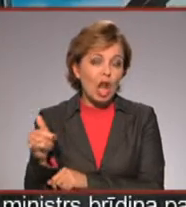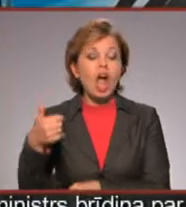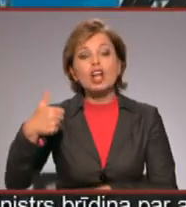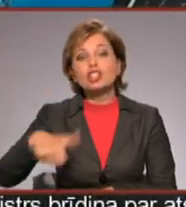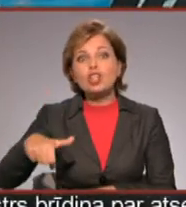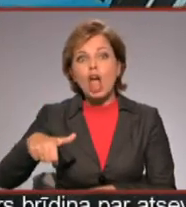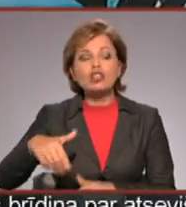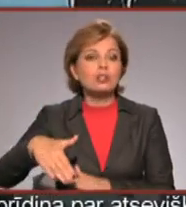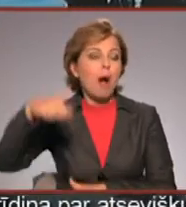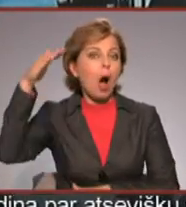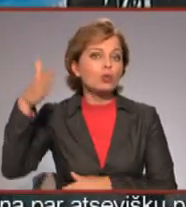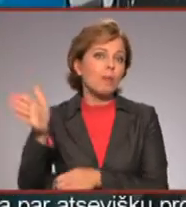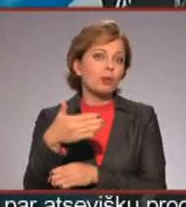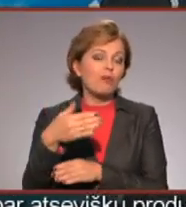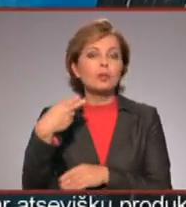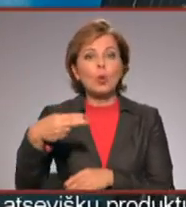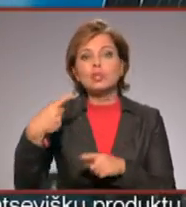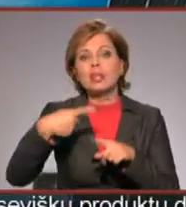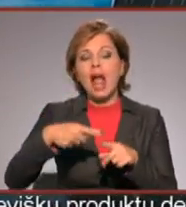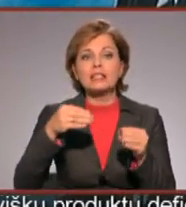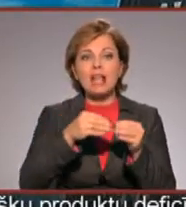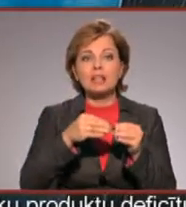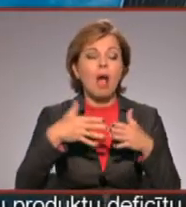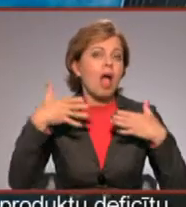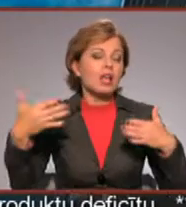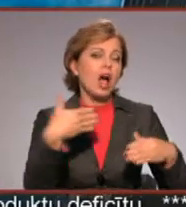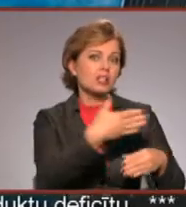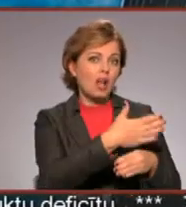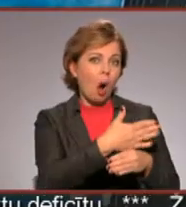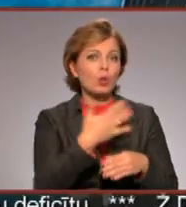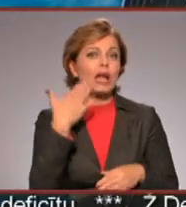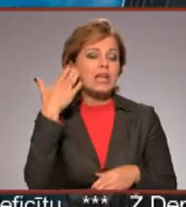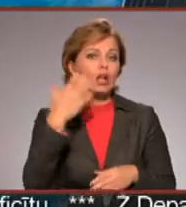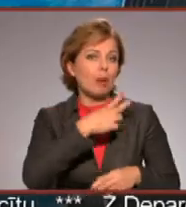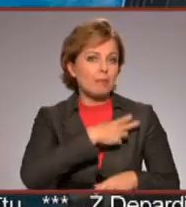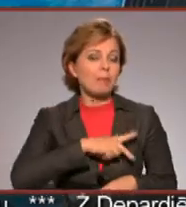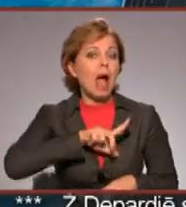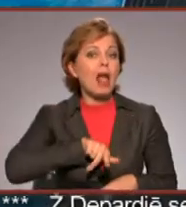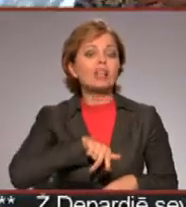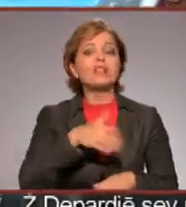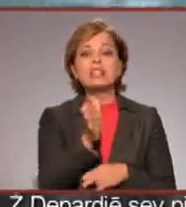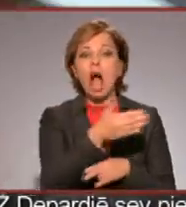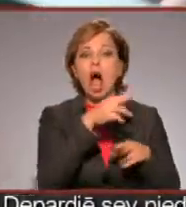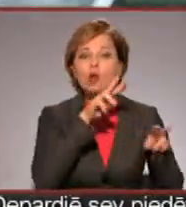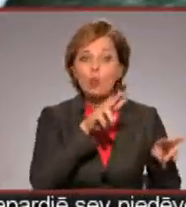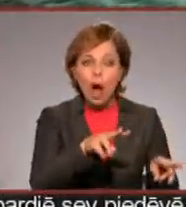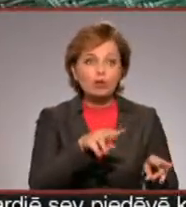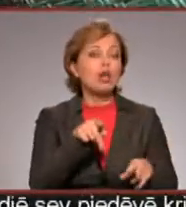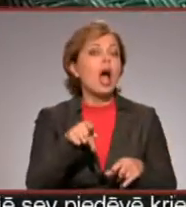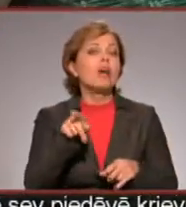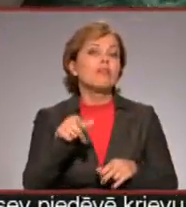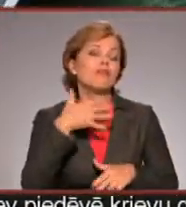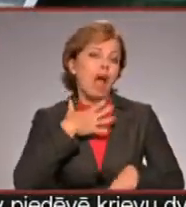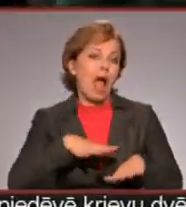60 metru augstumā plīvo 20×10 metrus liels karogs. Tā iecerējusi biedrība Latvijas karogs, kas šādus monumentālus karogus